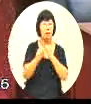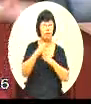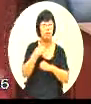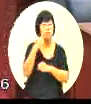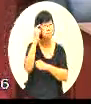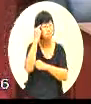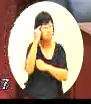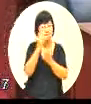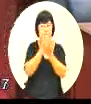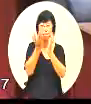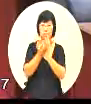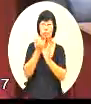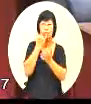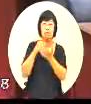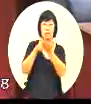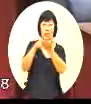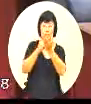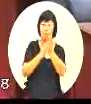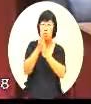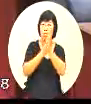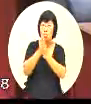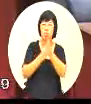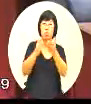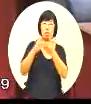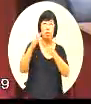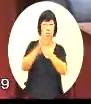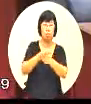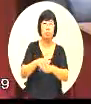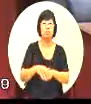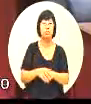是丢一个问题，我觉得不是这样子啦。好、哦，接着。